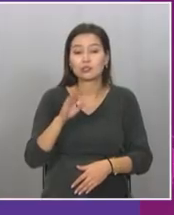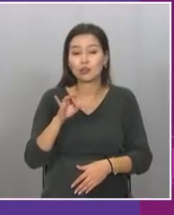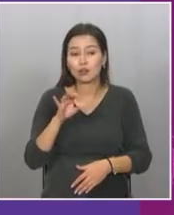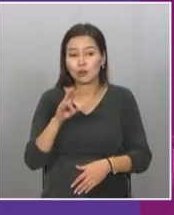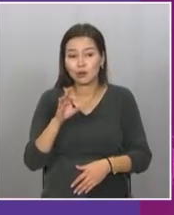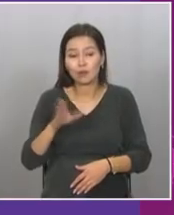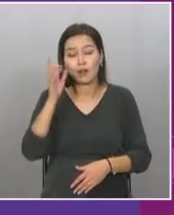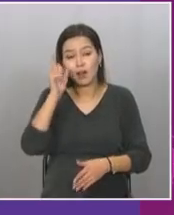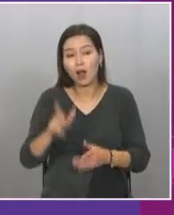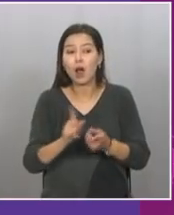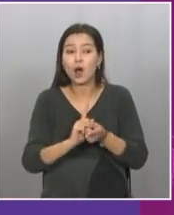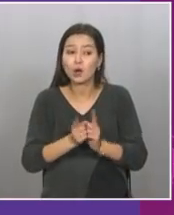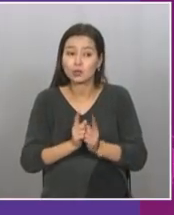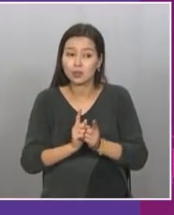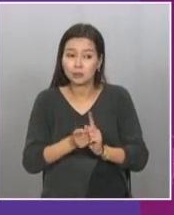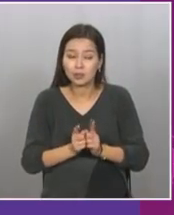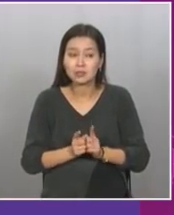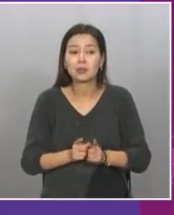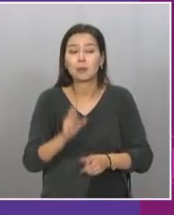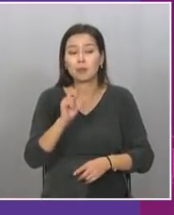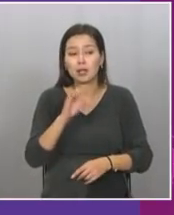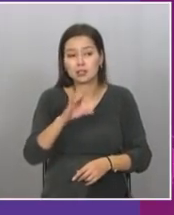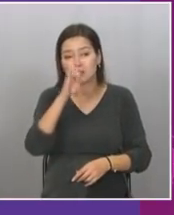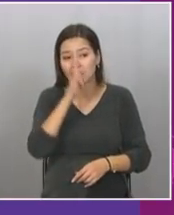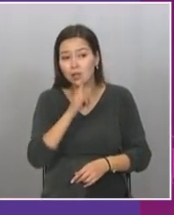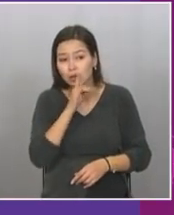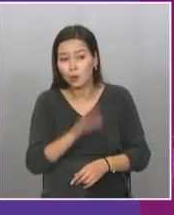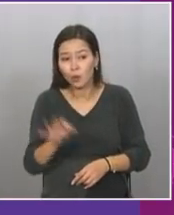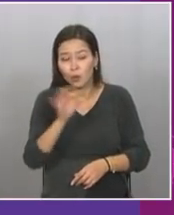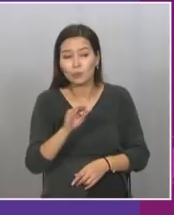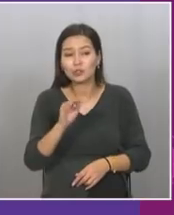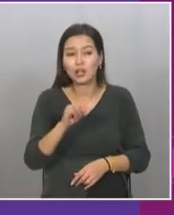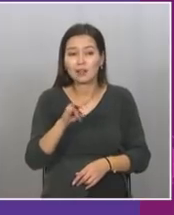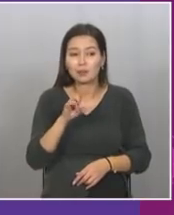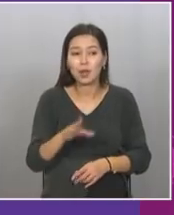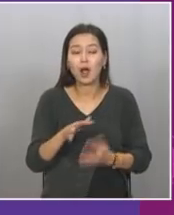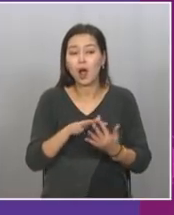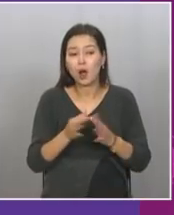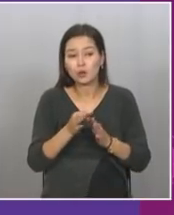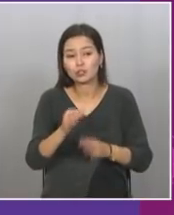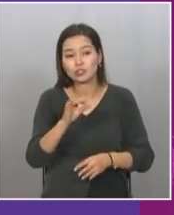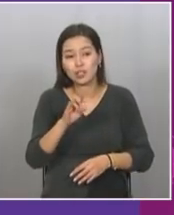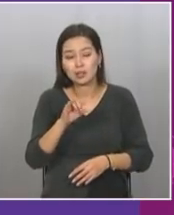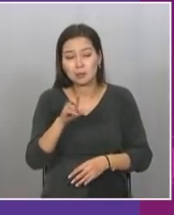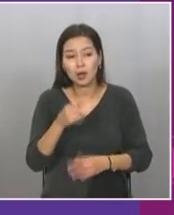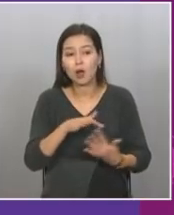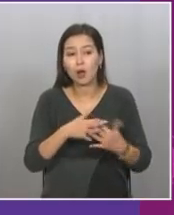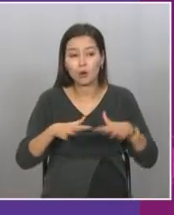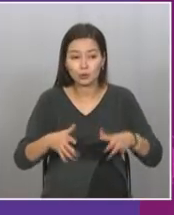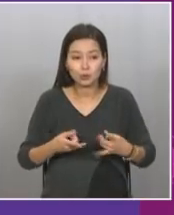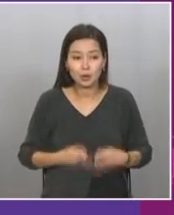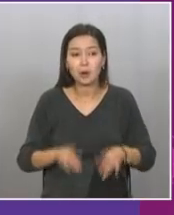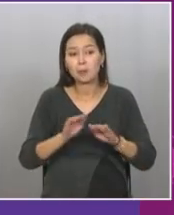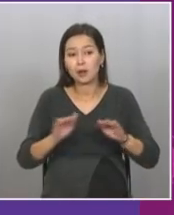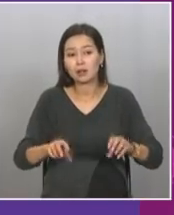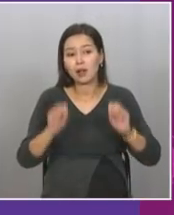Ақын, аудармашы. Батыс Қазақстан облысы, Жәнібек ауданы, Жетібай ауылында туған.